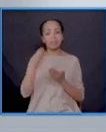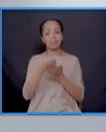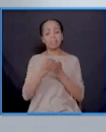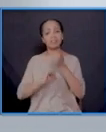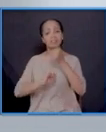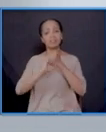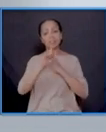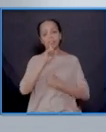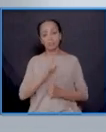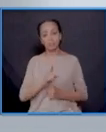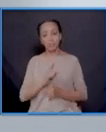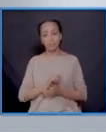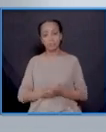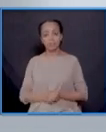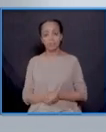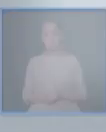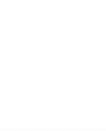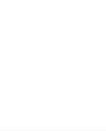ድጋፍ ነው።